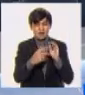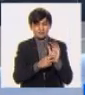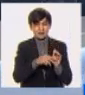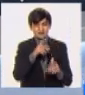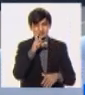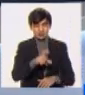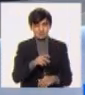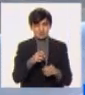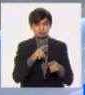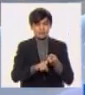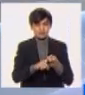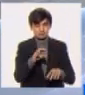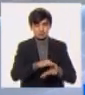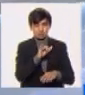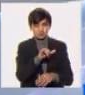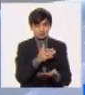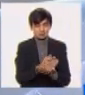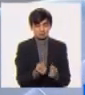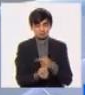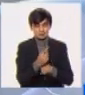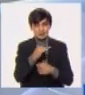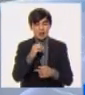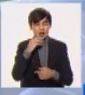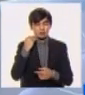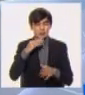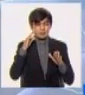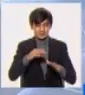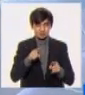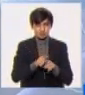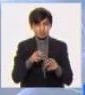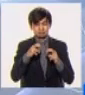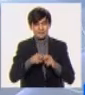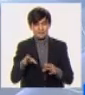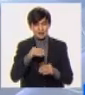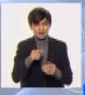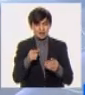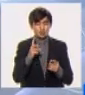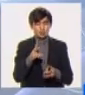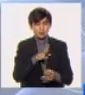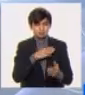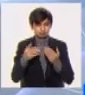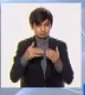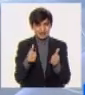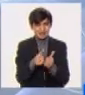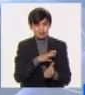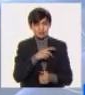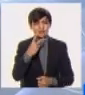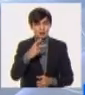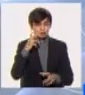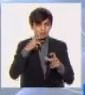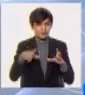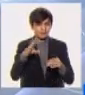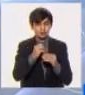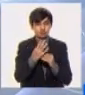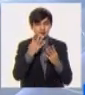диагноз анықталды. Ақтөбе облыстық денсаулық сақтау басқармасындағылар коронавирус жұқтырған студенттермен тығыз қарым-қатынаста болған тағы 20 студентті